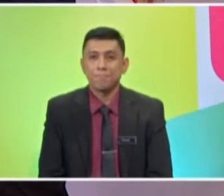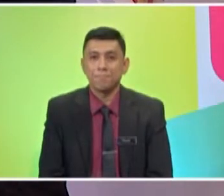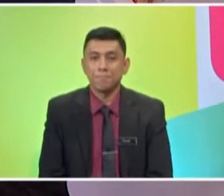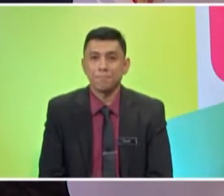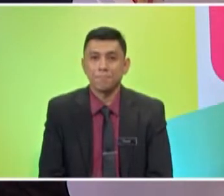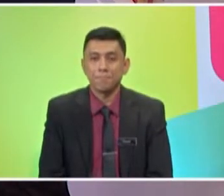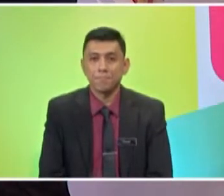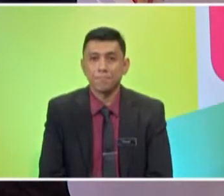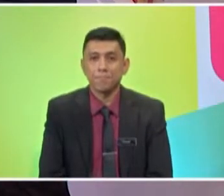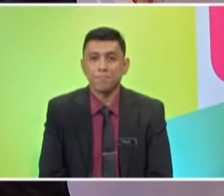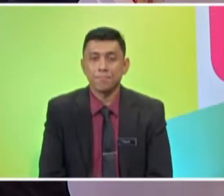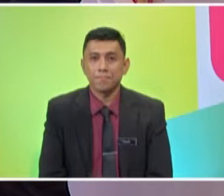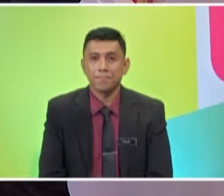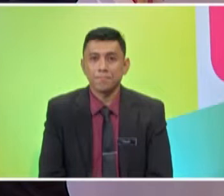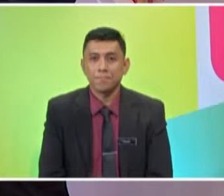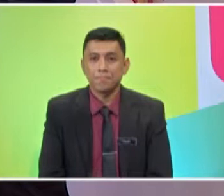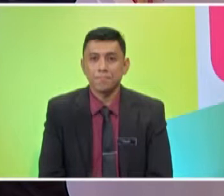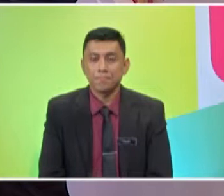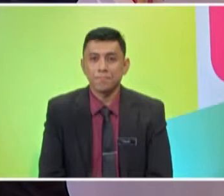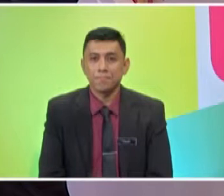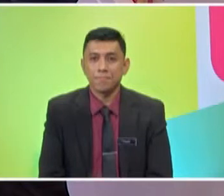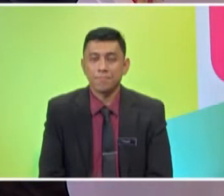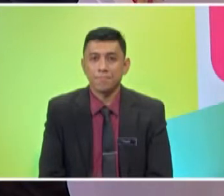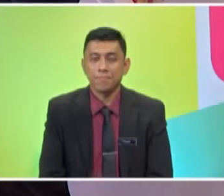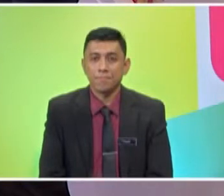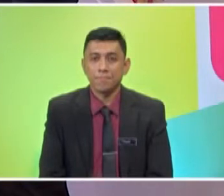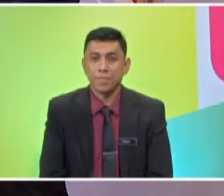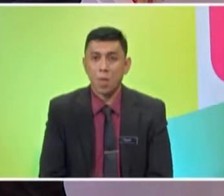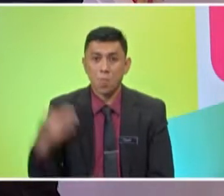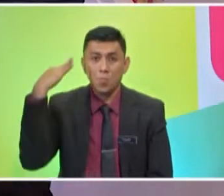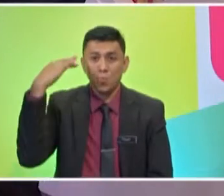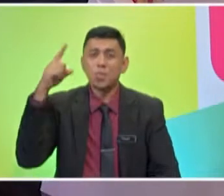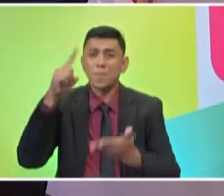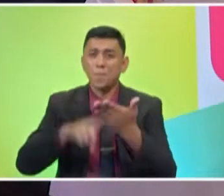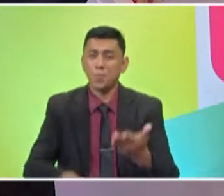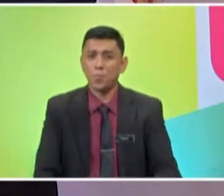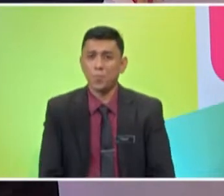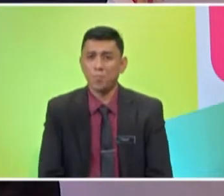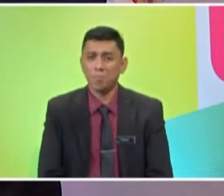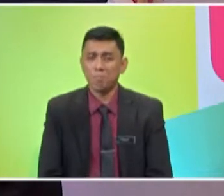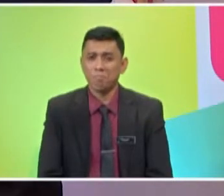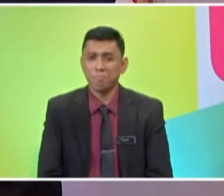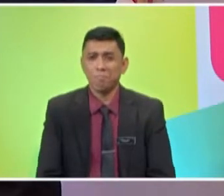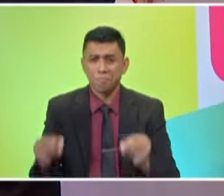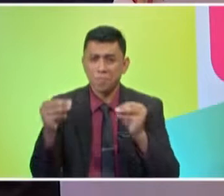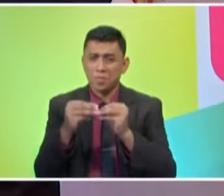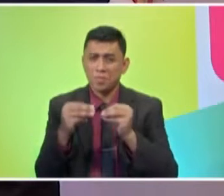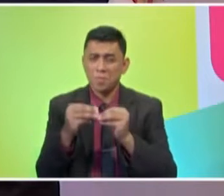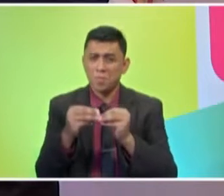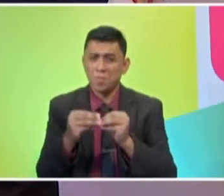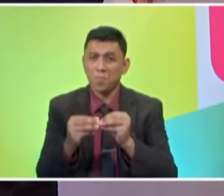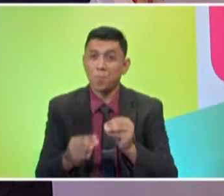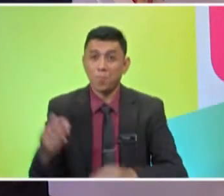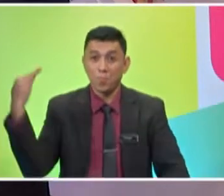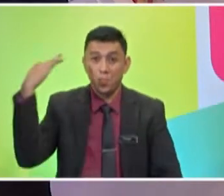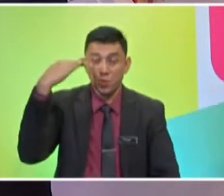Okey, dengar betul-betul? Baik. Bunyi apa tu Fizi? Saya rasa macam bunyi bas sikal